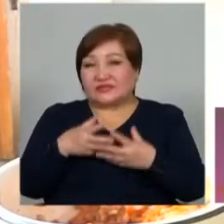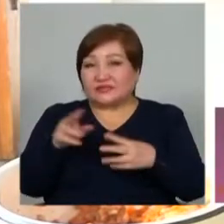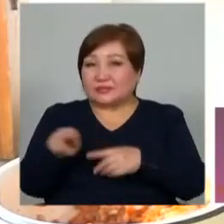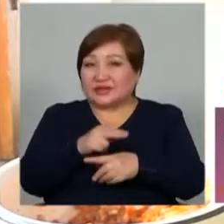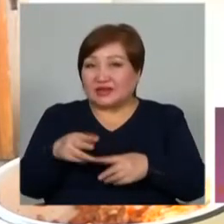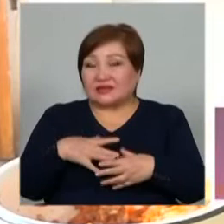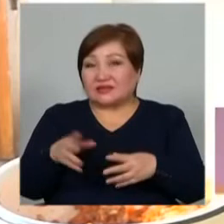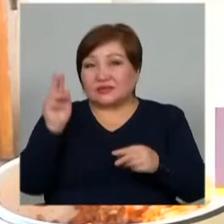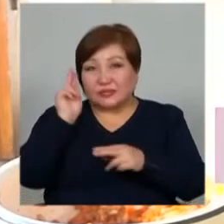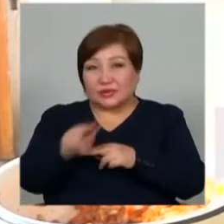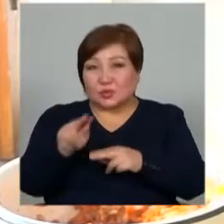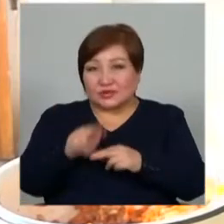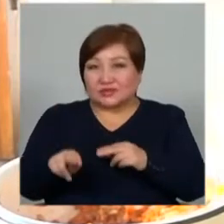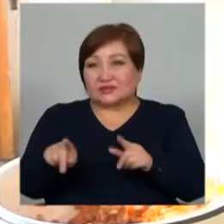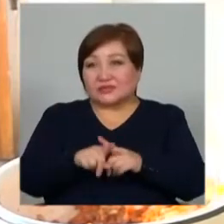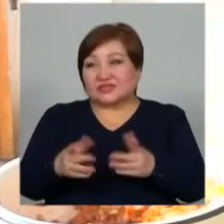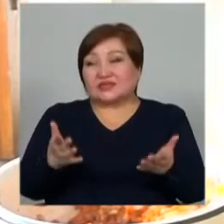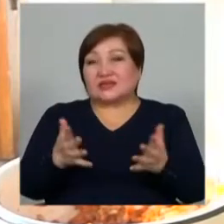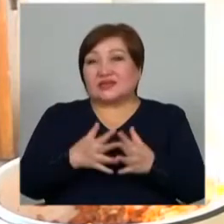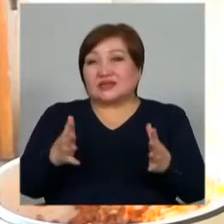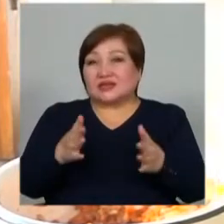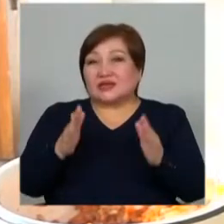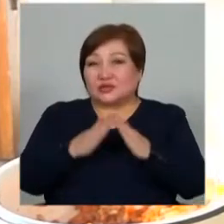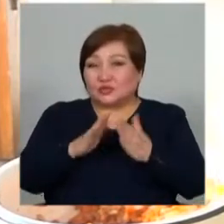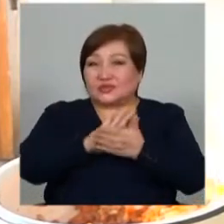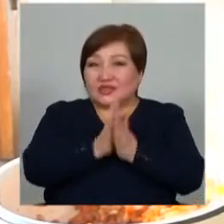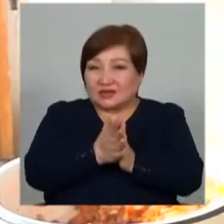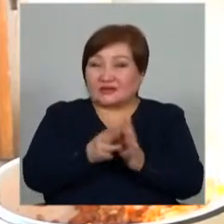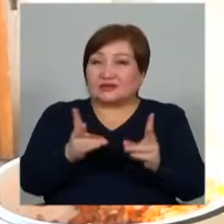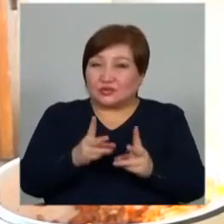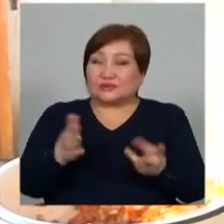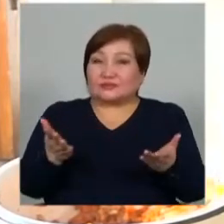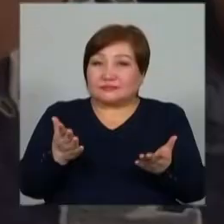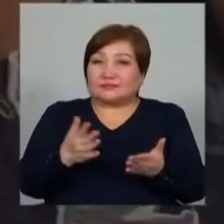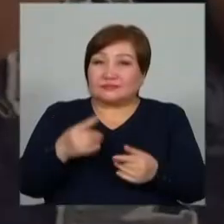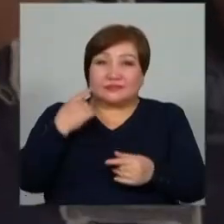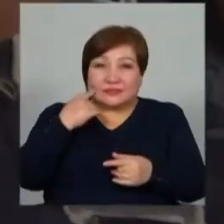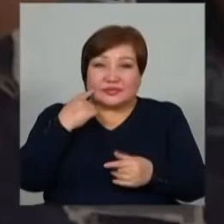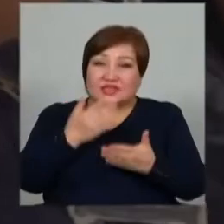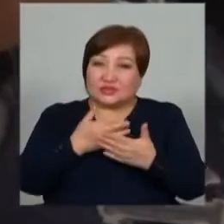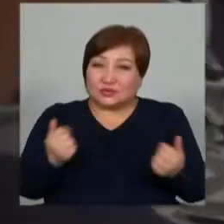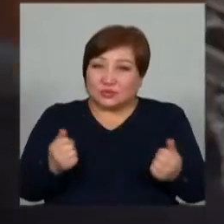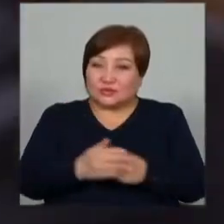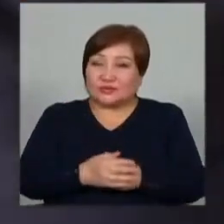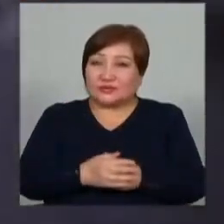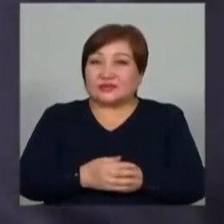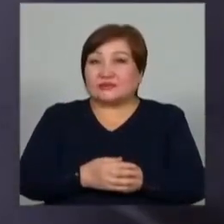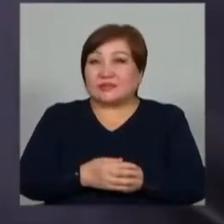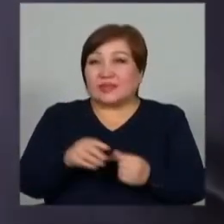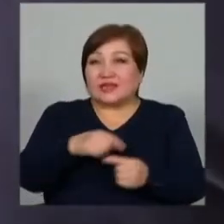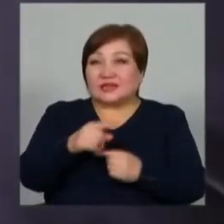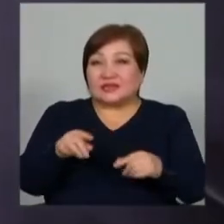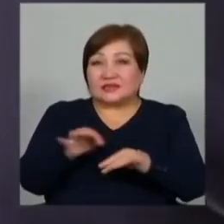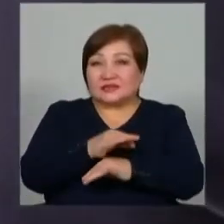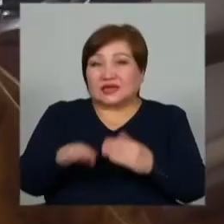Әрине, үйіміз тар, бірақ көңіліміз кең. 80 шаршы метрде тұрамыз. Әзірге жағдай осы. Кейіпкердің қайырымды сіне күйеуі